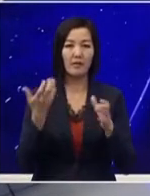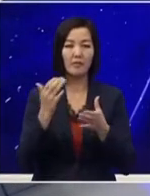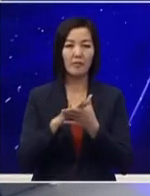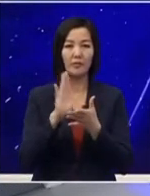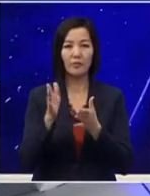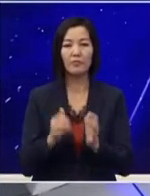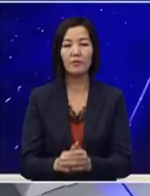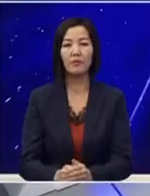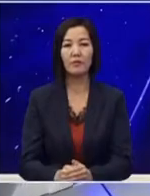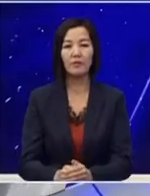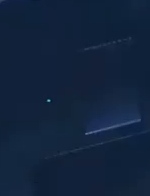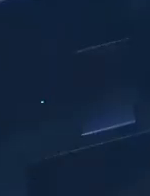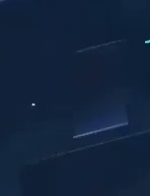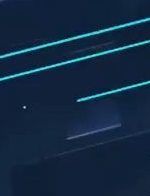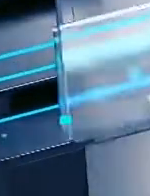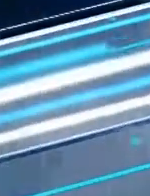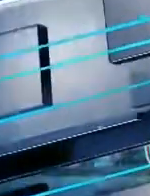выпуске.